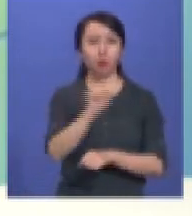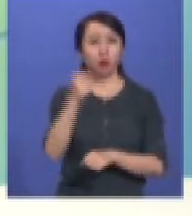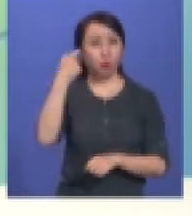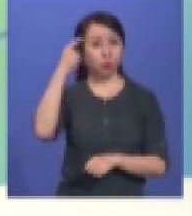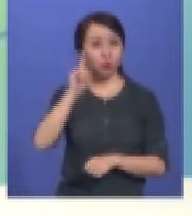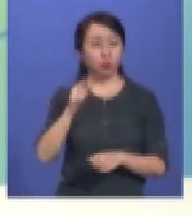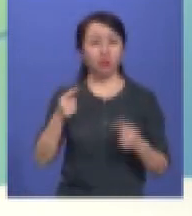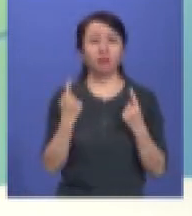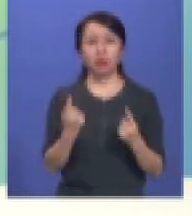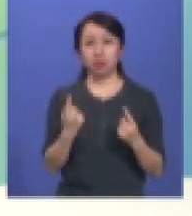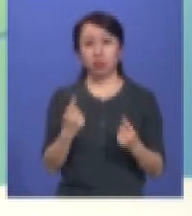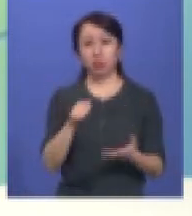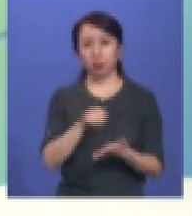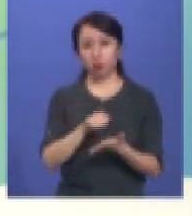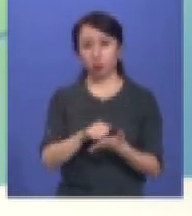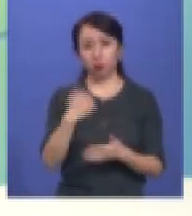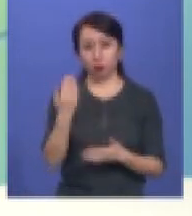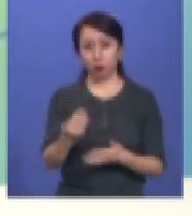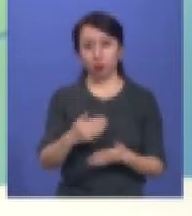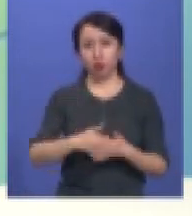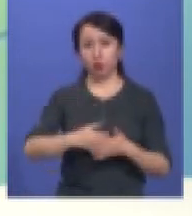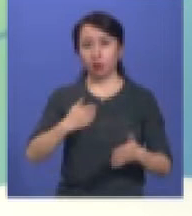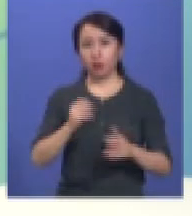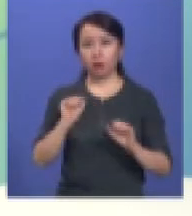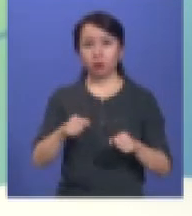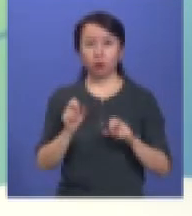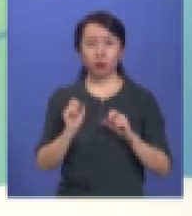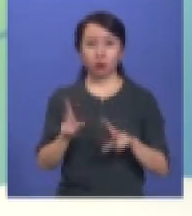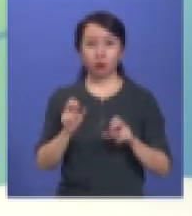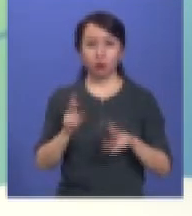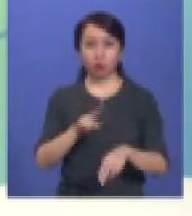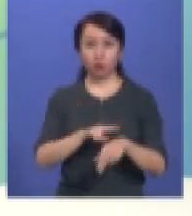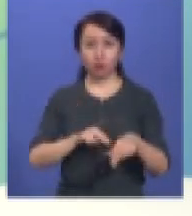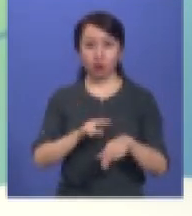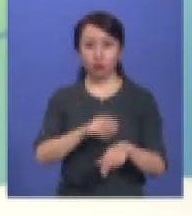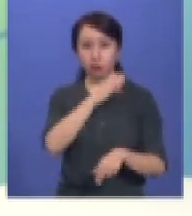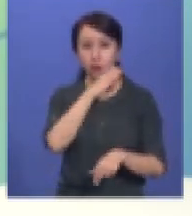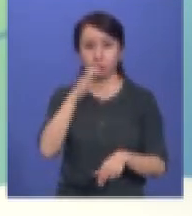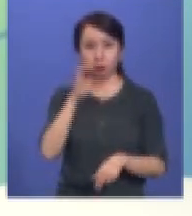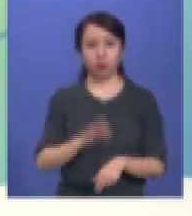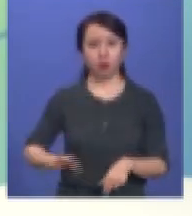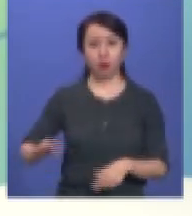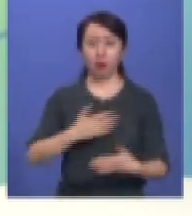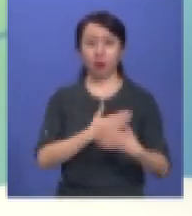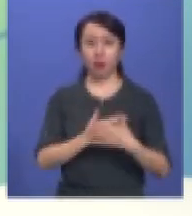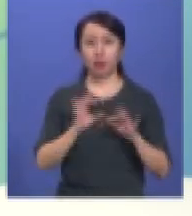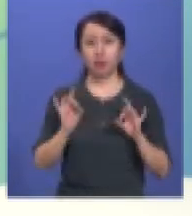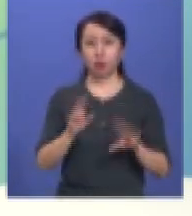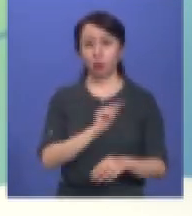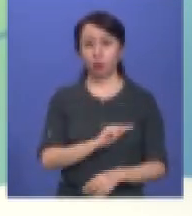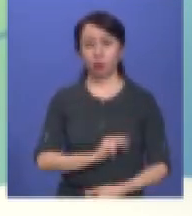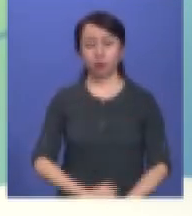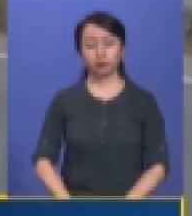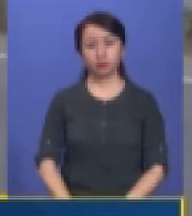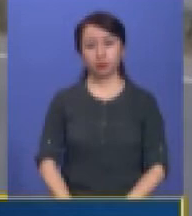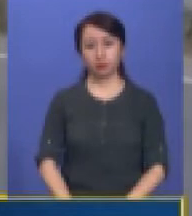подлинности документов на нее. В целях предупреждения возможных рисков административные полицейские Северо-Казахстанской области активизировали разъяснительную